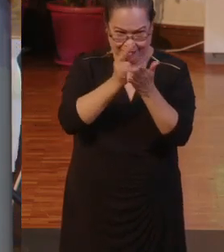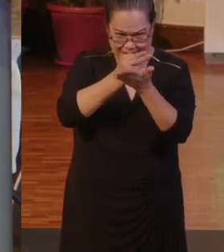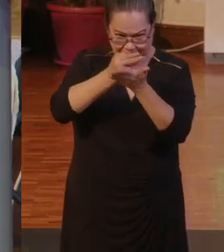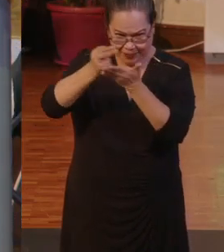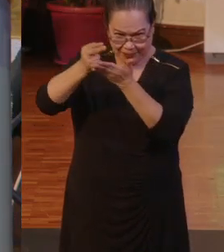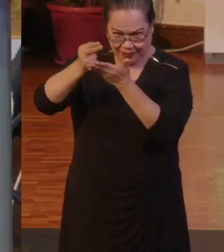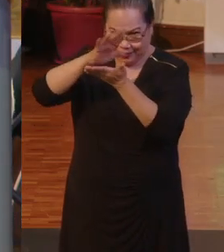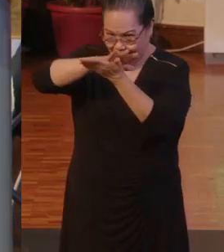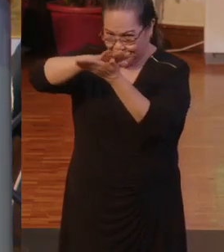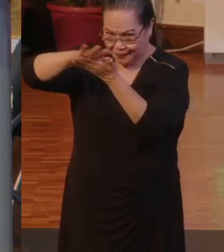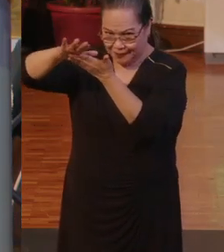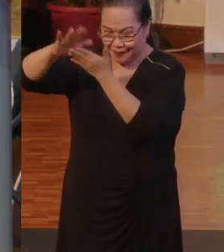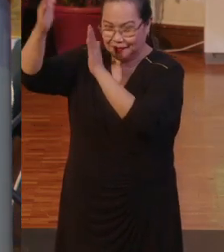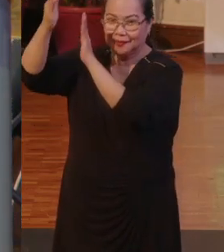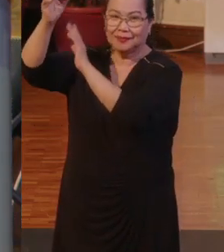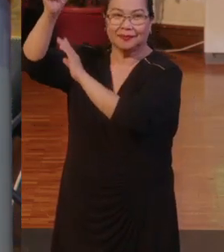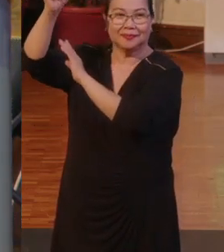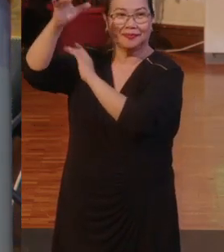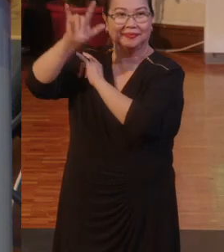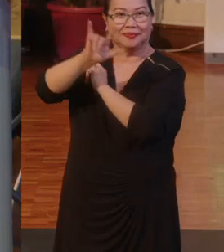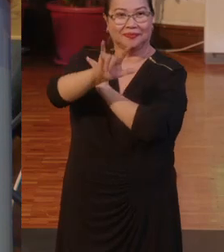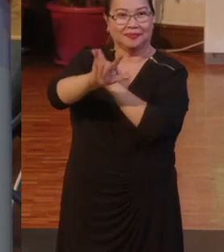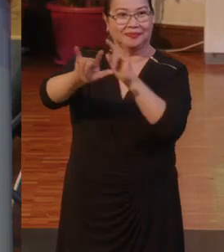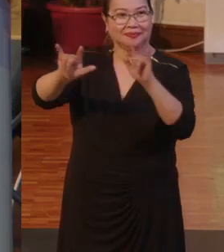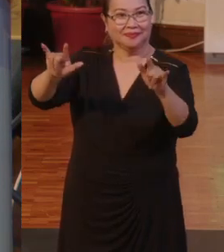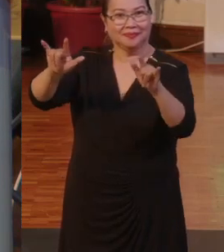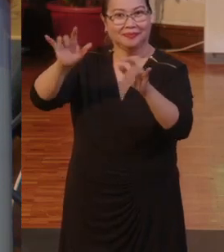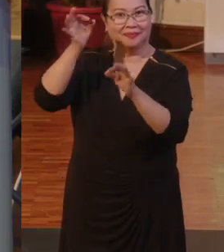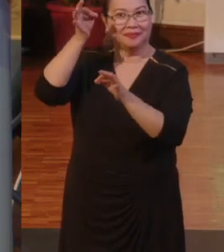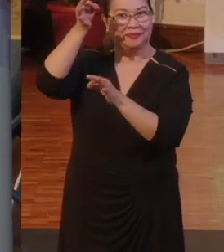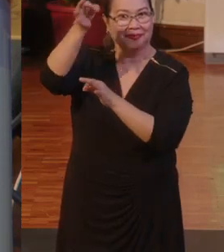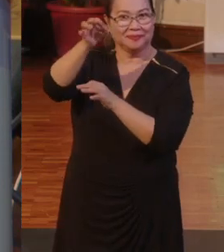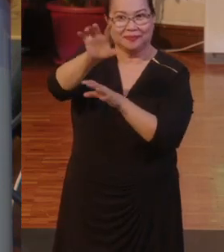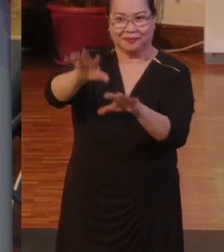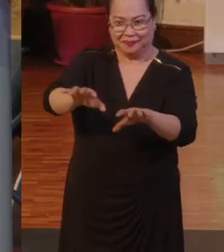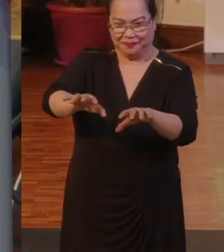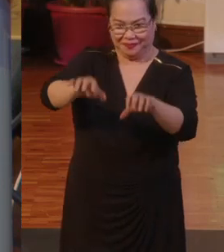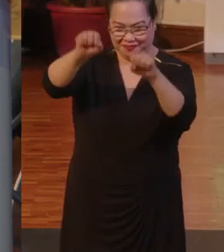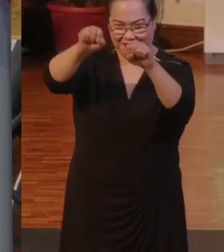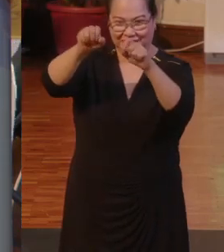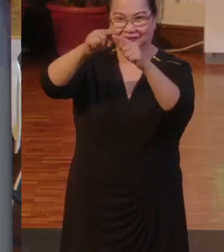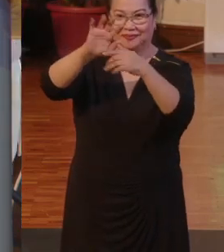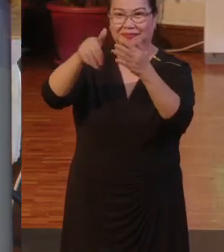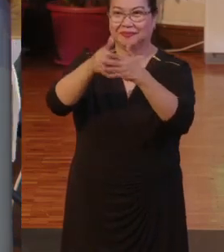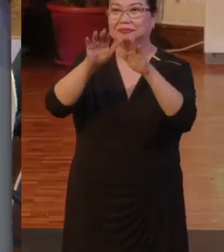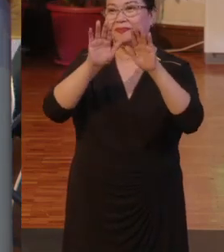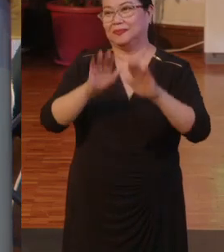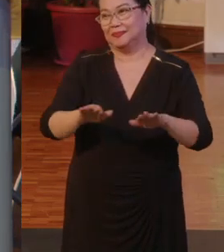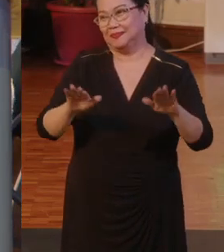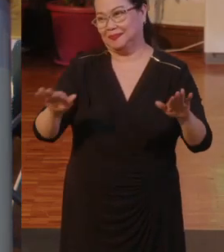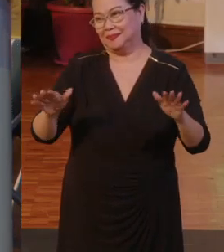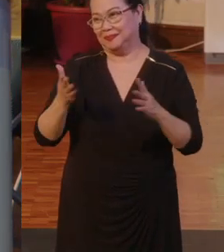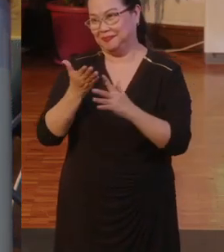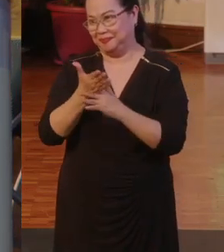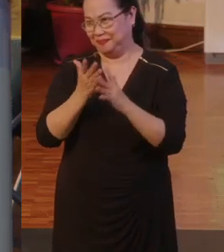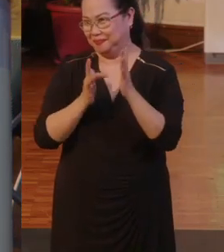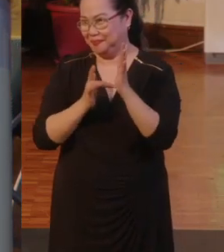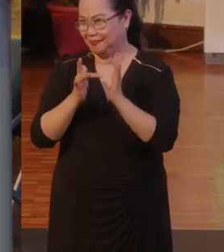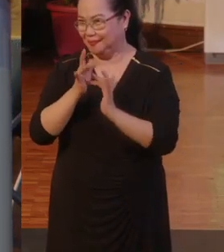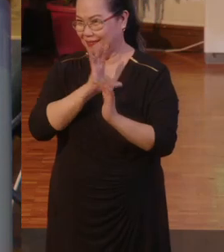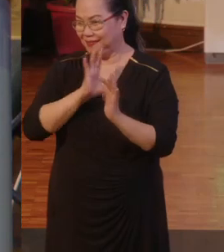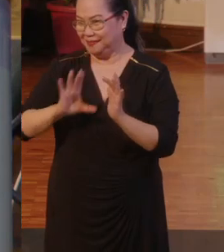before Him. In love, He predestined us for adoption to Himself as sons through Jesus